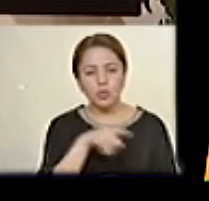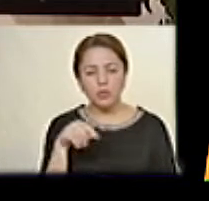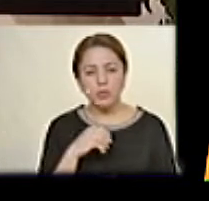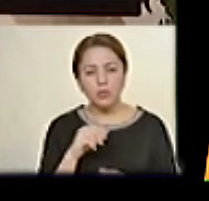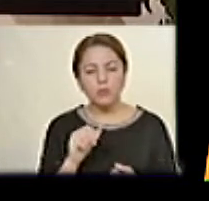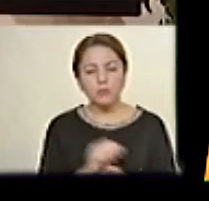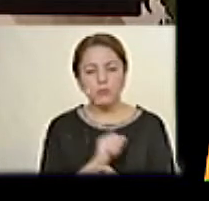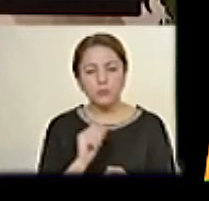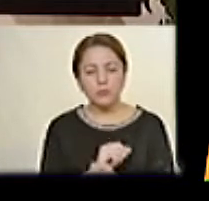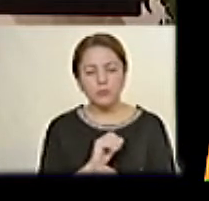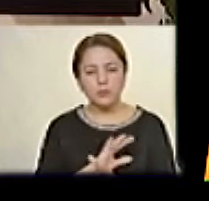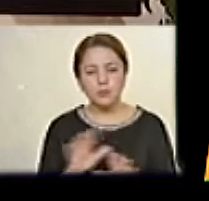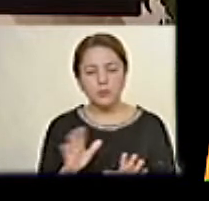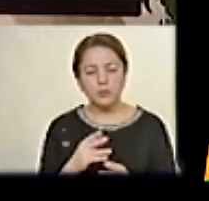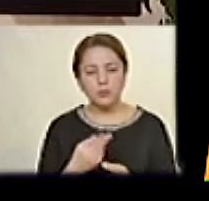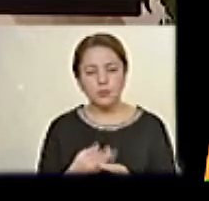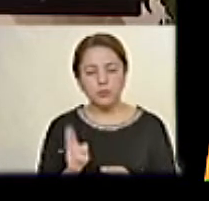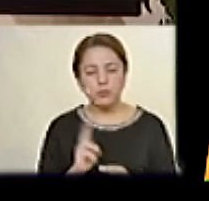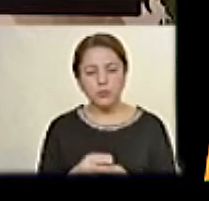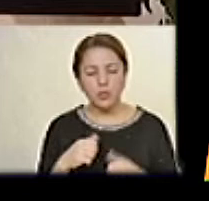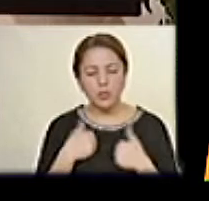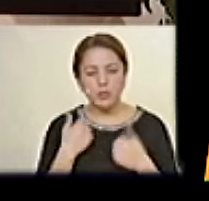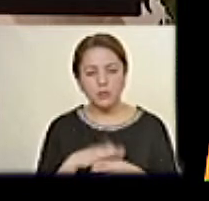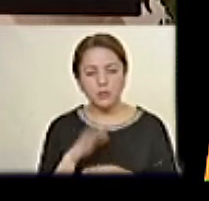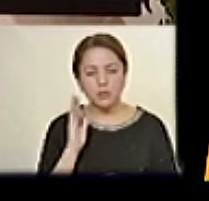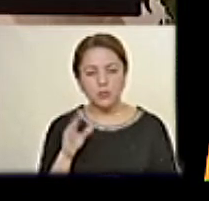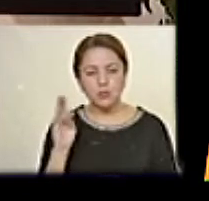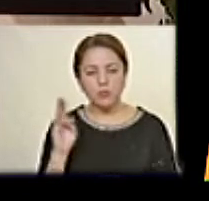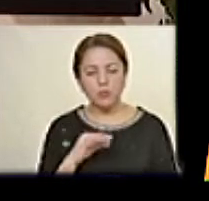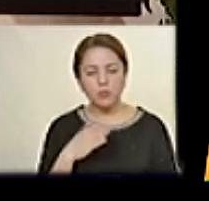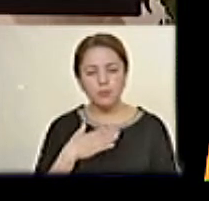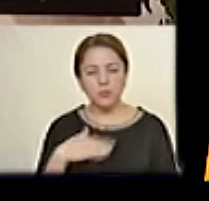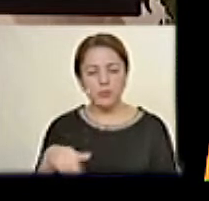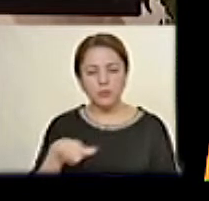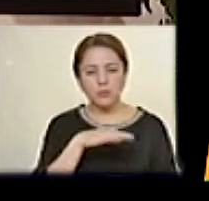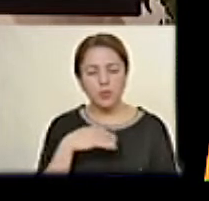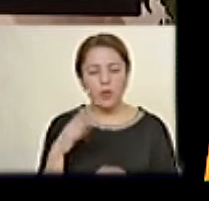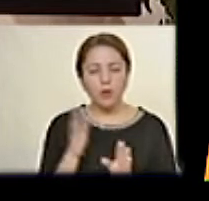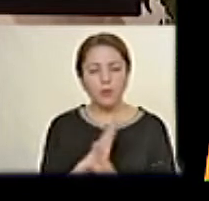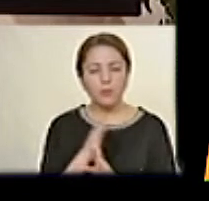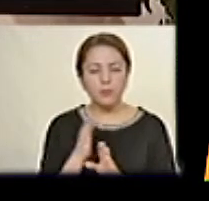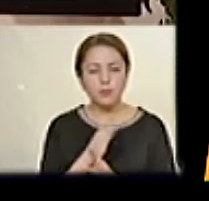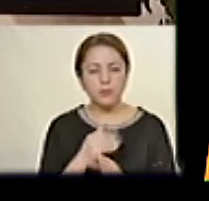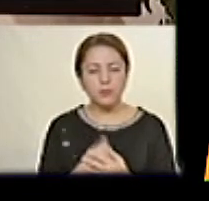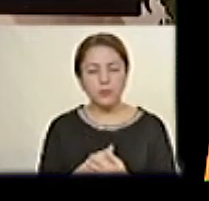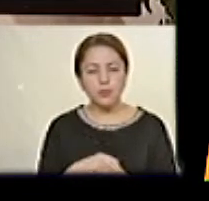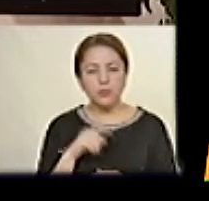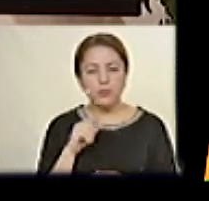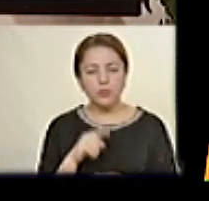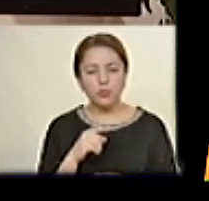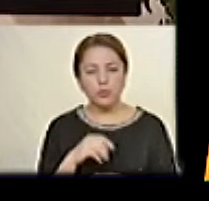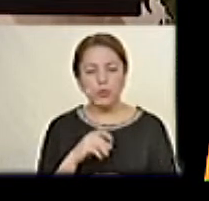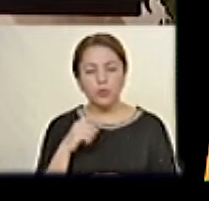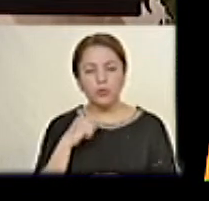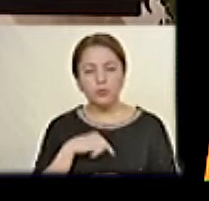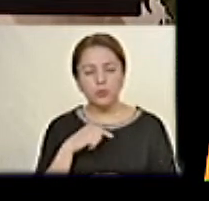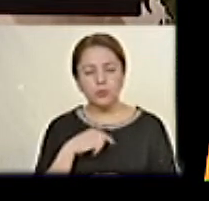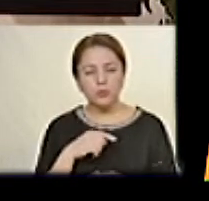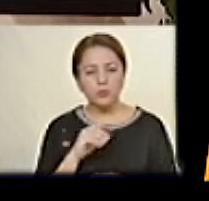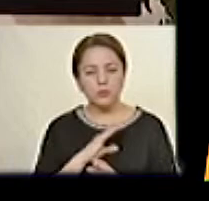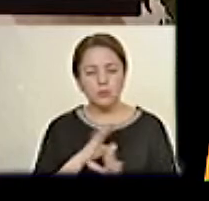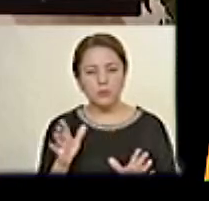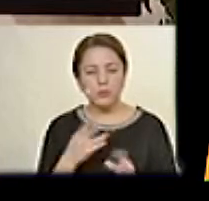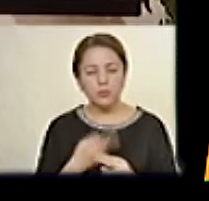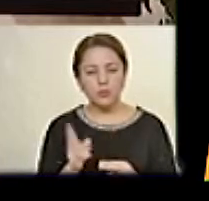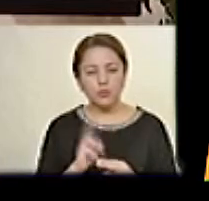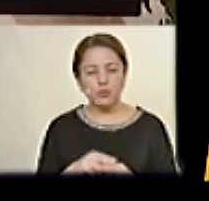muzlab qolmasligini oldini olishadi. Lekin bizni mamlakatimizni ob-havosi, ya'ni iqlimi bunday xususiyatlar kuzatilmaganligi